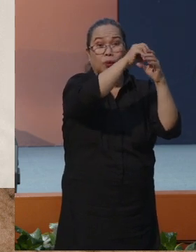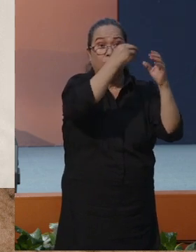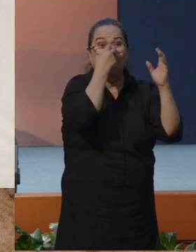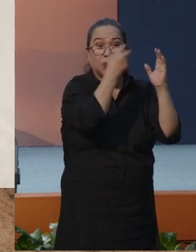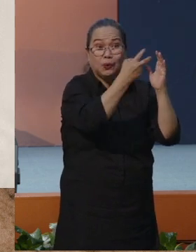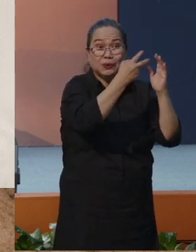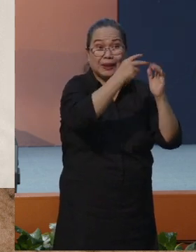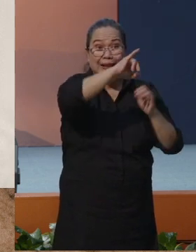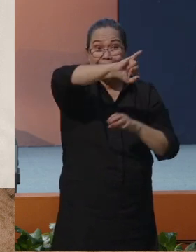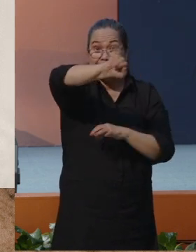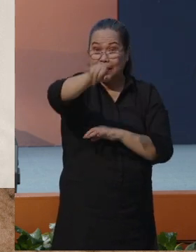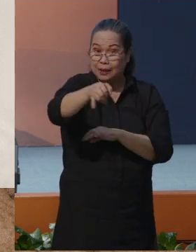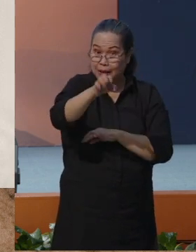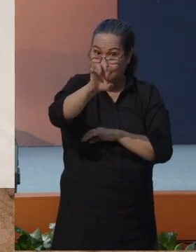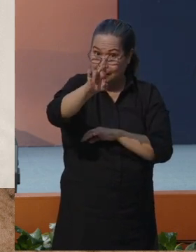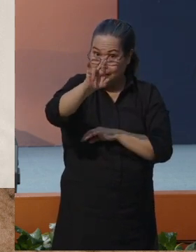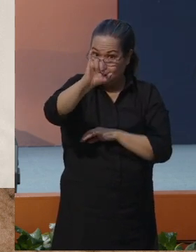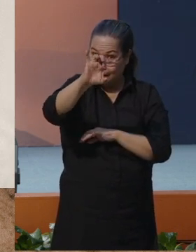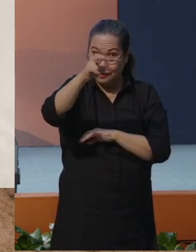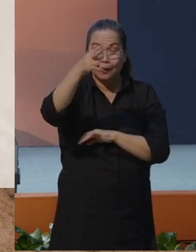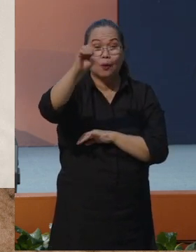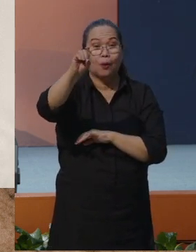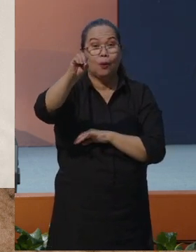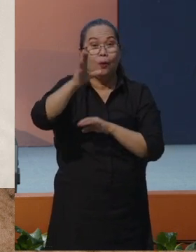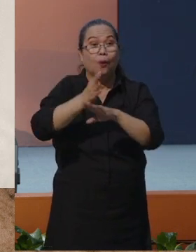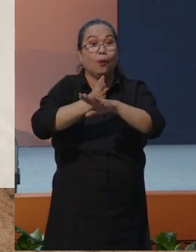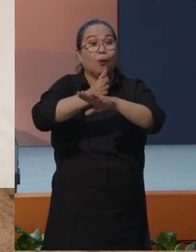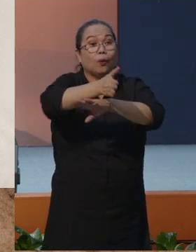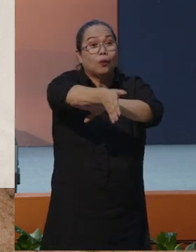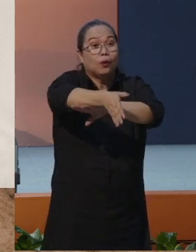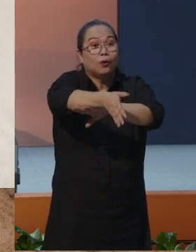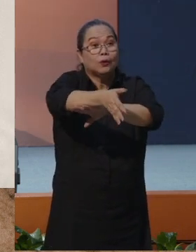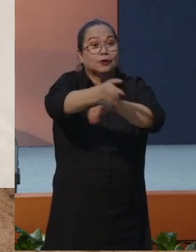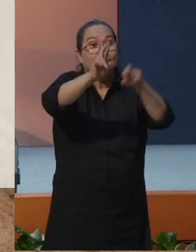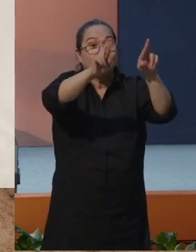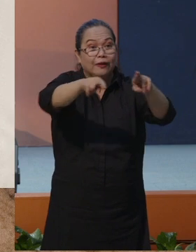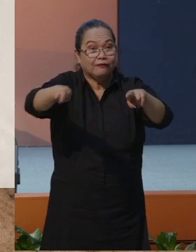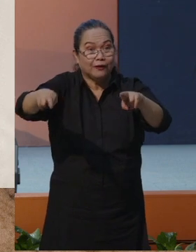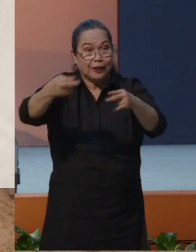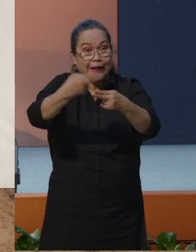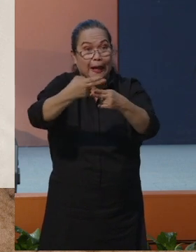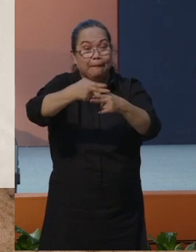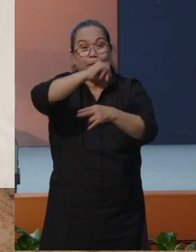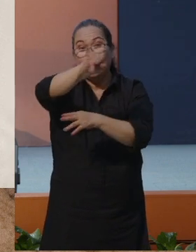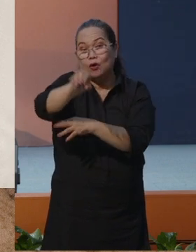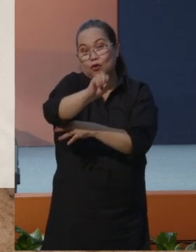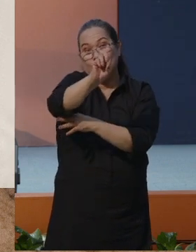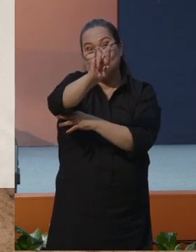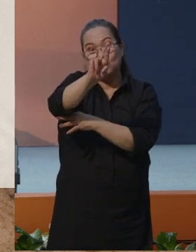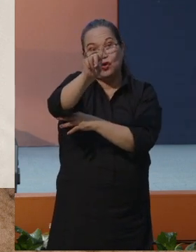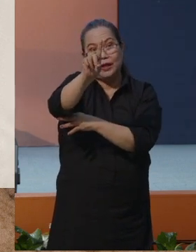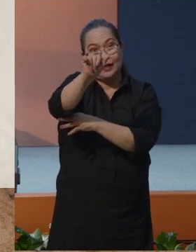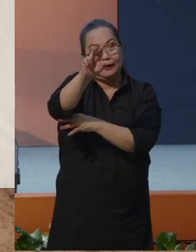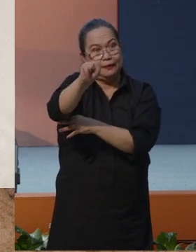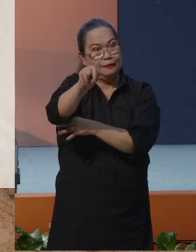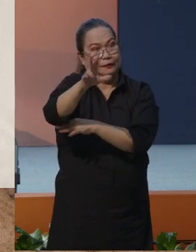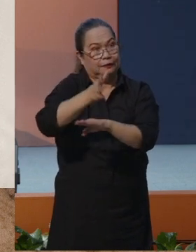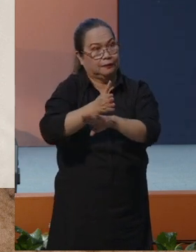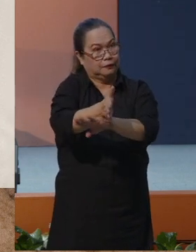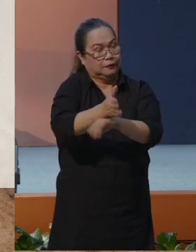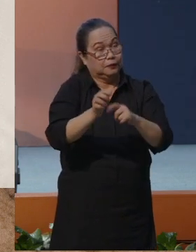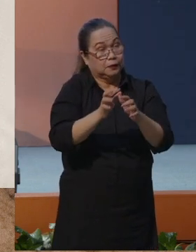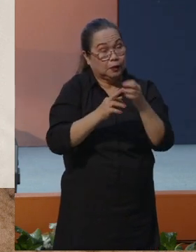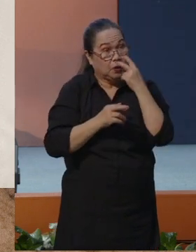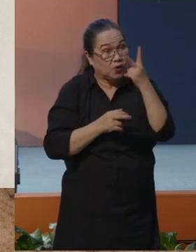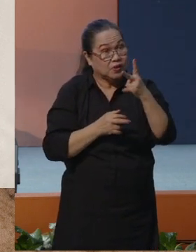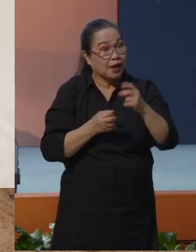kayong Jericho, doon nila tinawid ang River Jordan. No? Papansinin